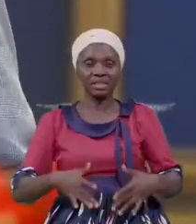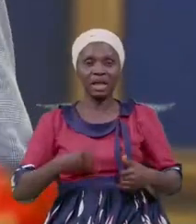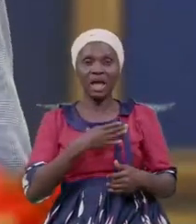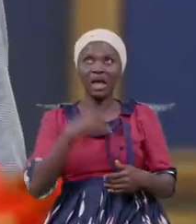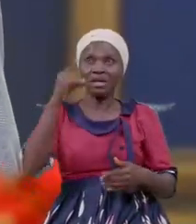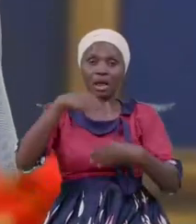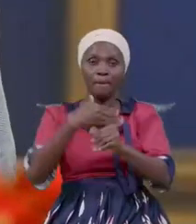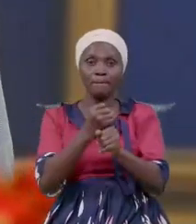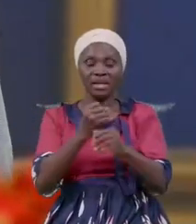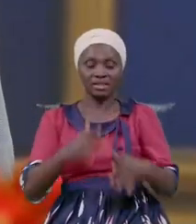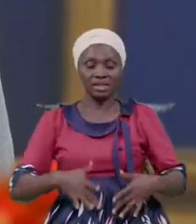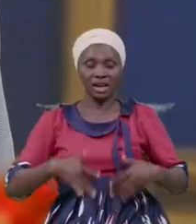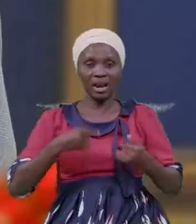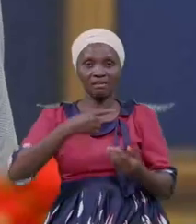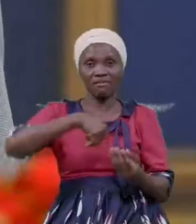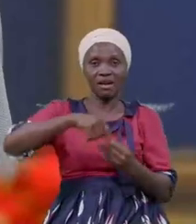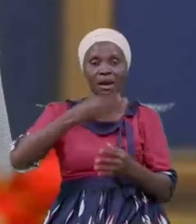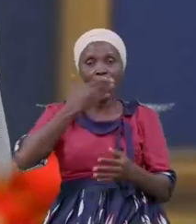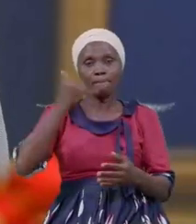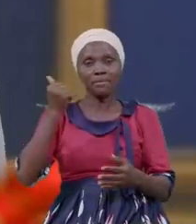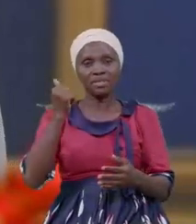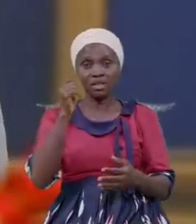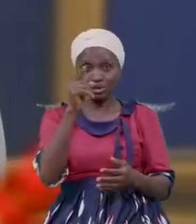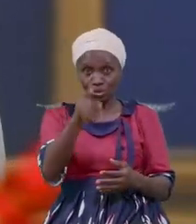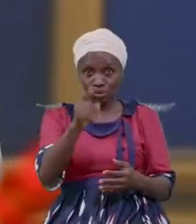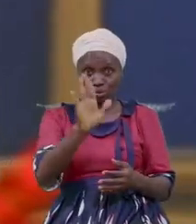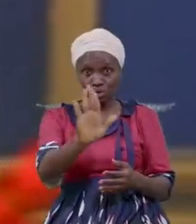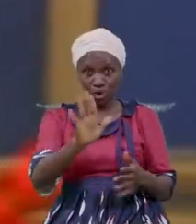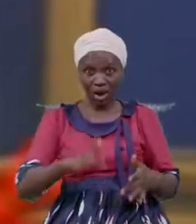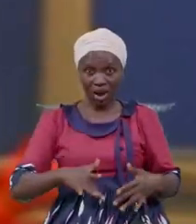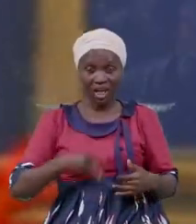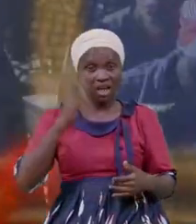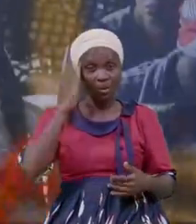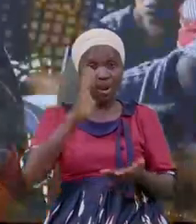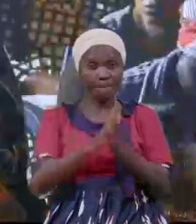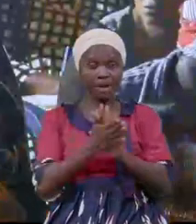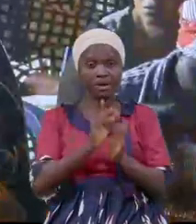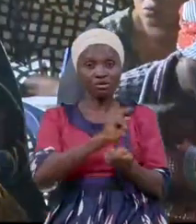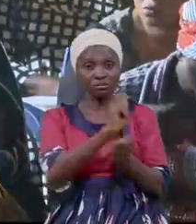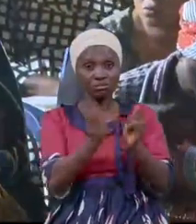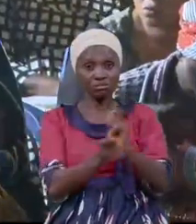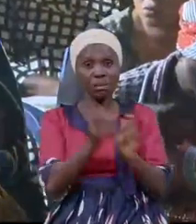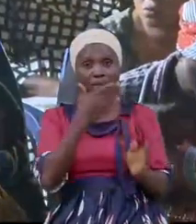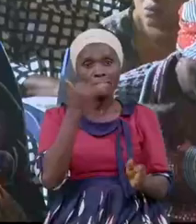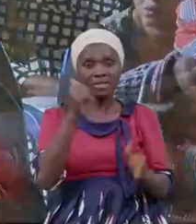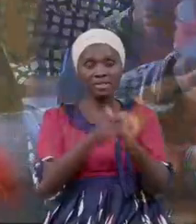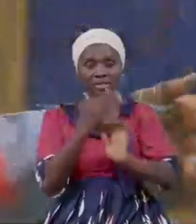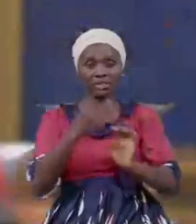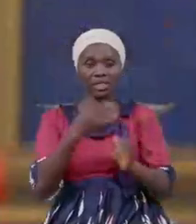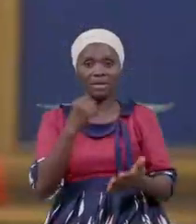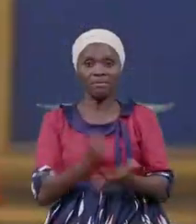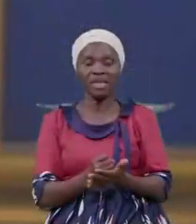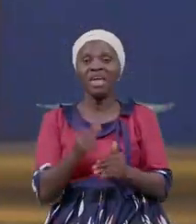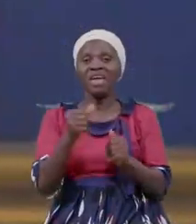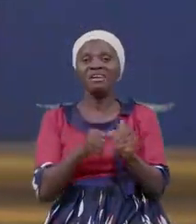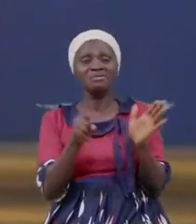pour le meilleur et toi ta vie sera transformée pour le meilleur toutes chose